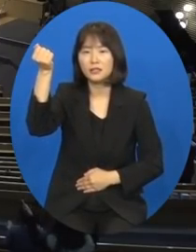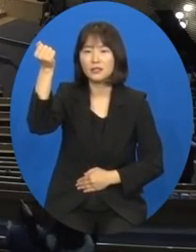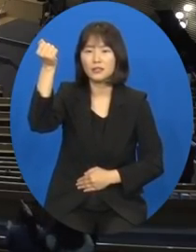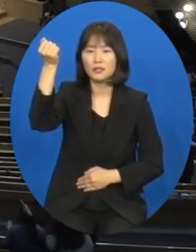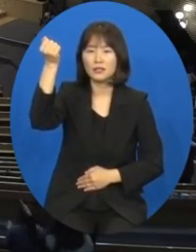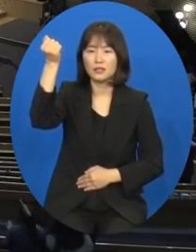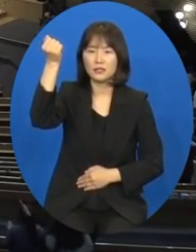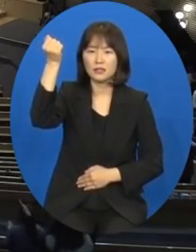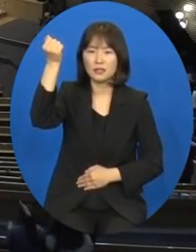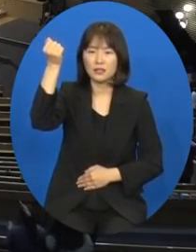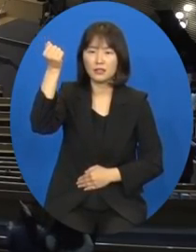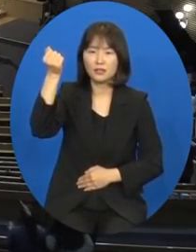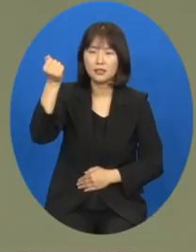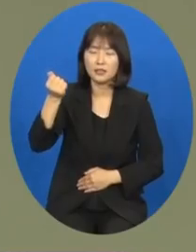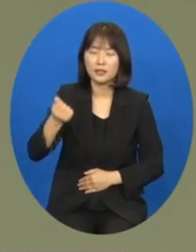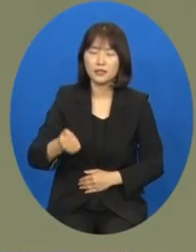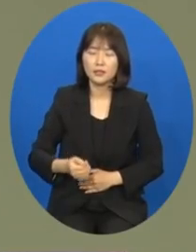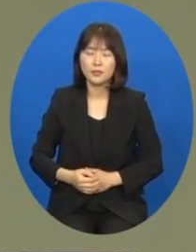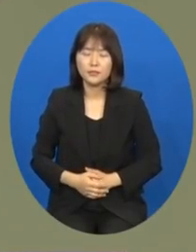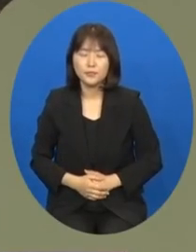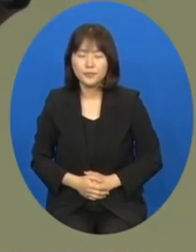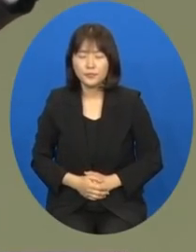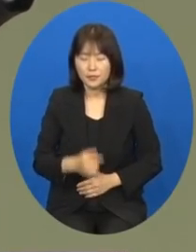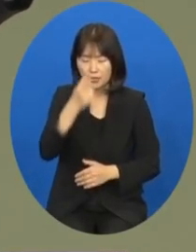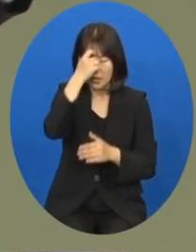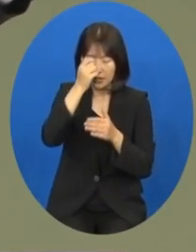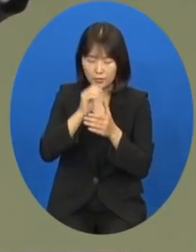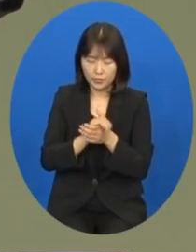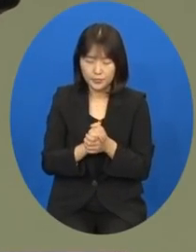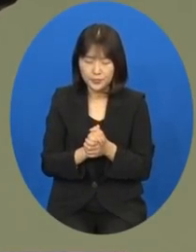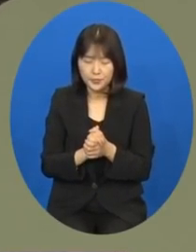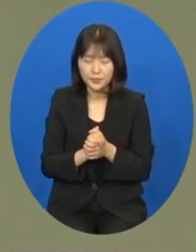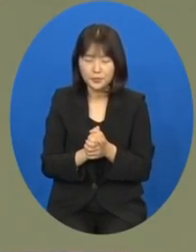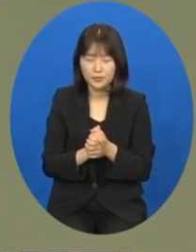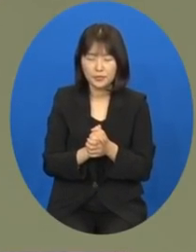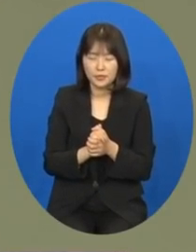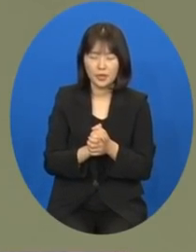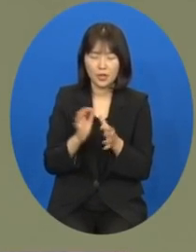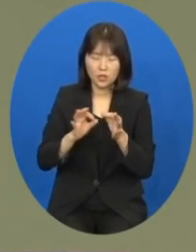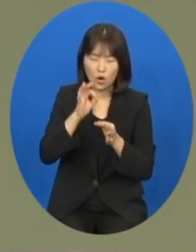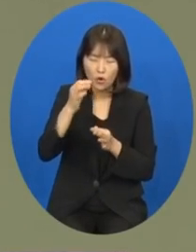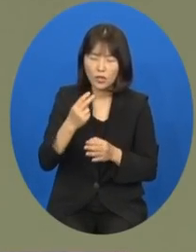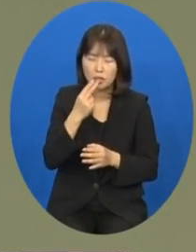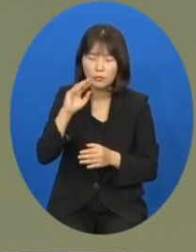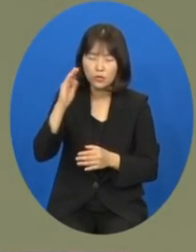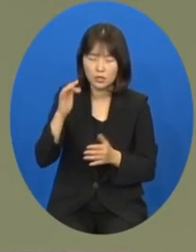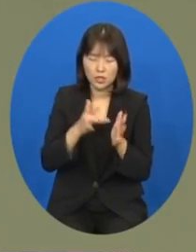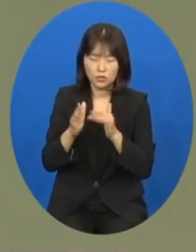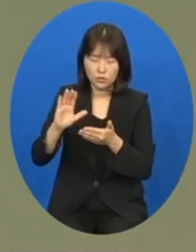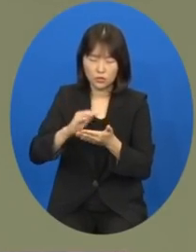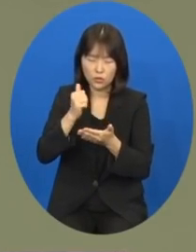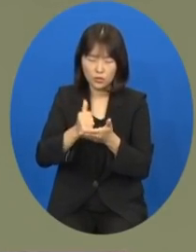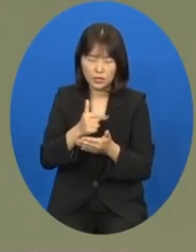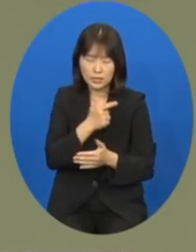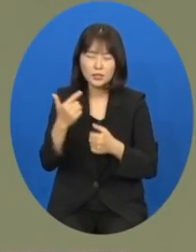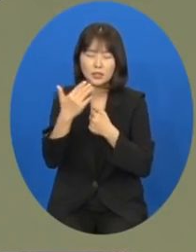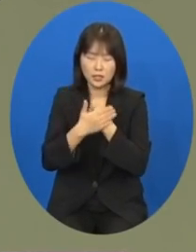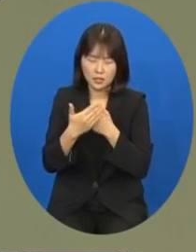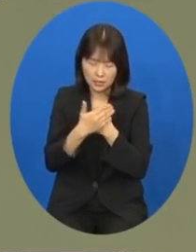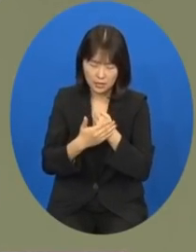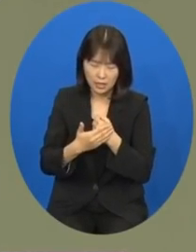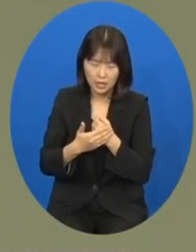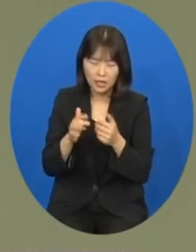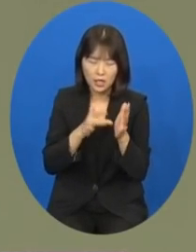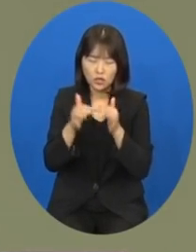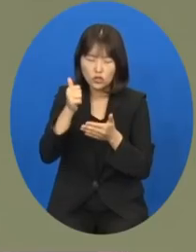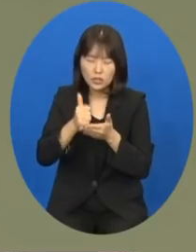cep 예 하겠읍니다 이전에 우리의 영원한 생명 되신 계속 리스의 그친 은혜와 독생자를 아끼지 아니하시고